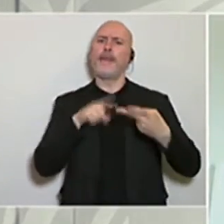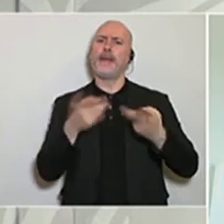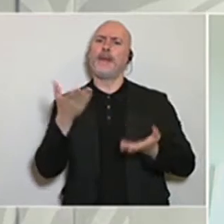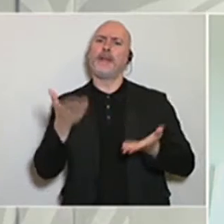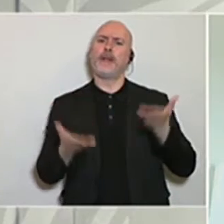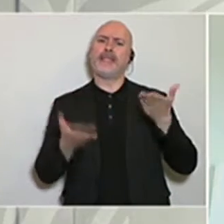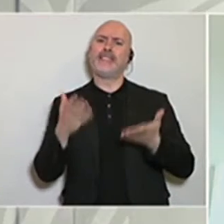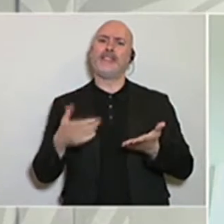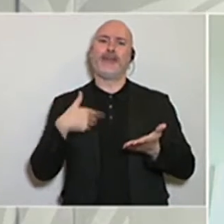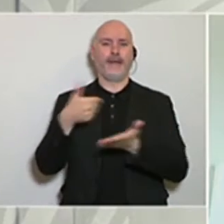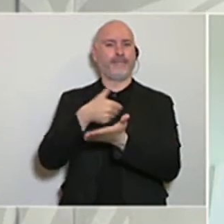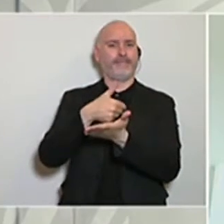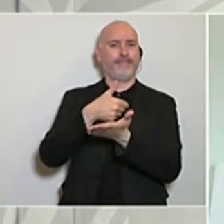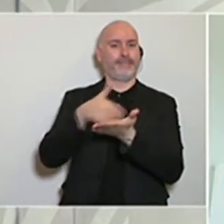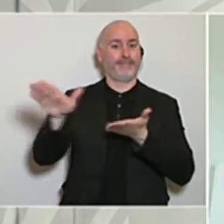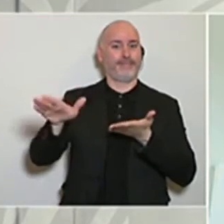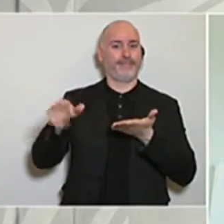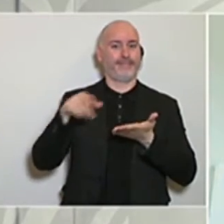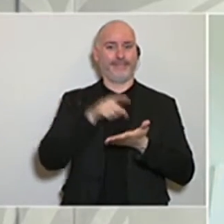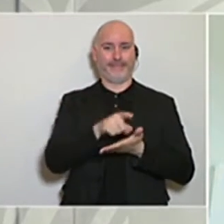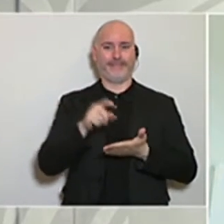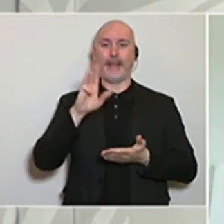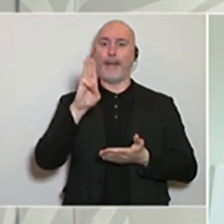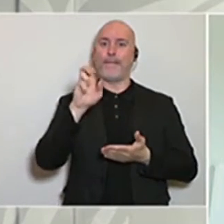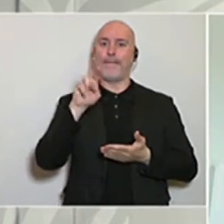que en fa el govern de Diego Pérez de los Cobos.